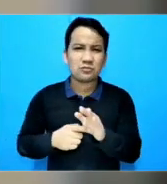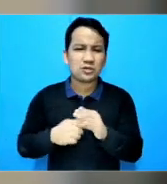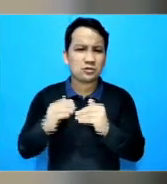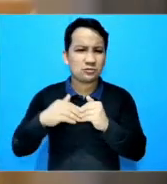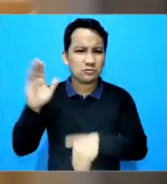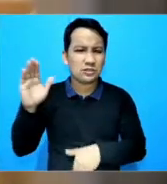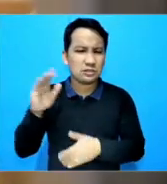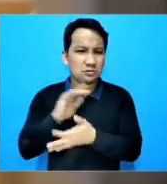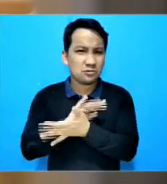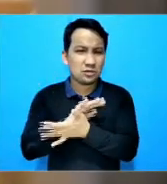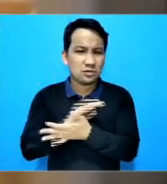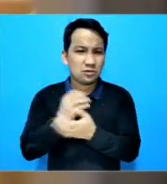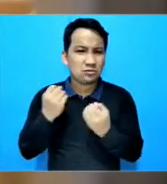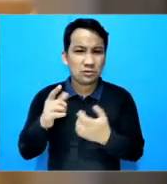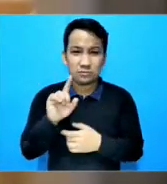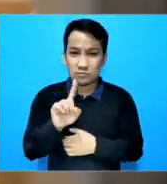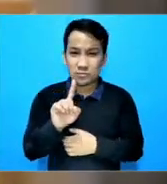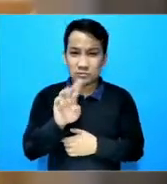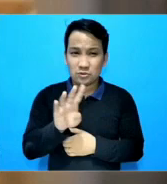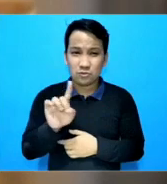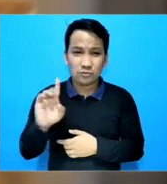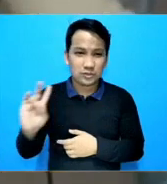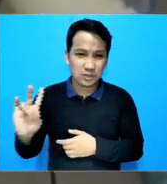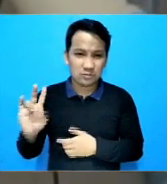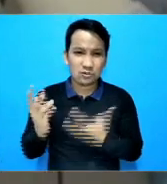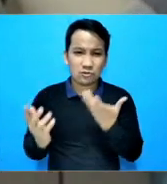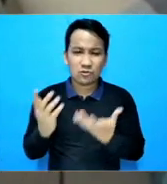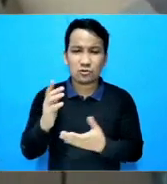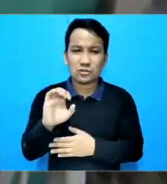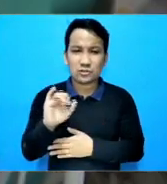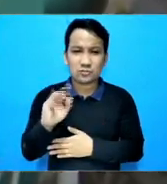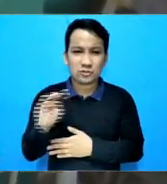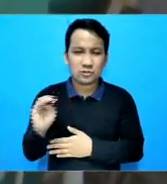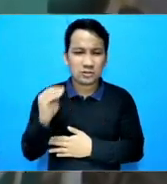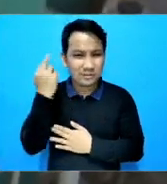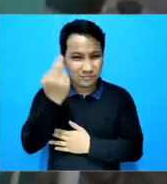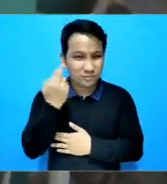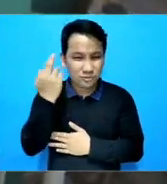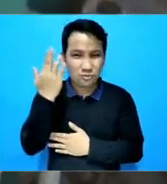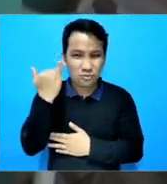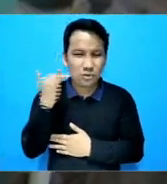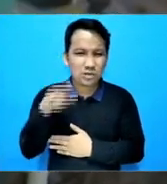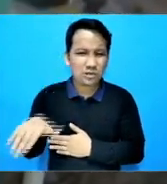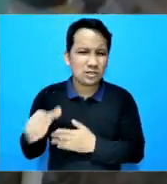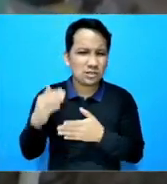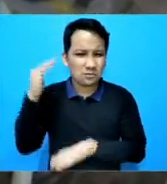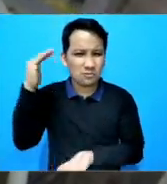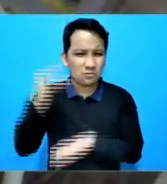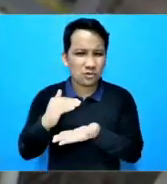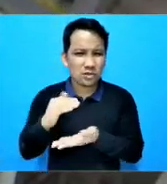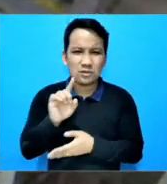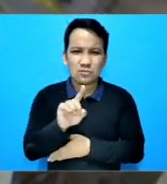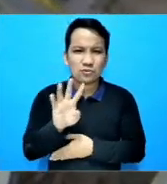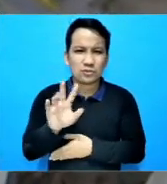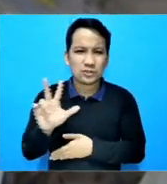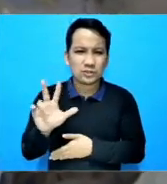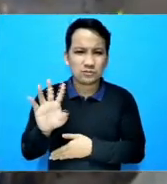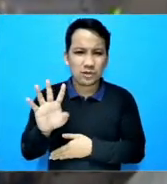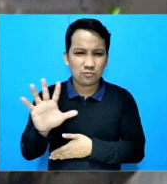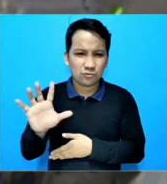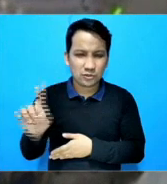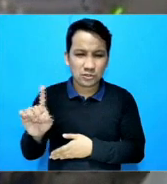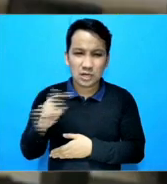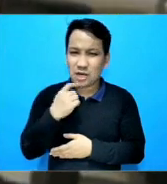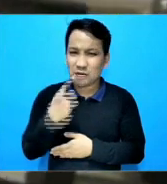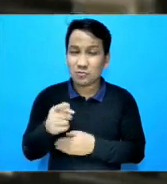kaso dahil sa B.1.1.7 o kaya naman ay ang immune escape na dahilan kung bakit nababawasan ang B.1.351 ang bisa ng